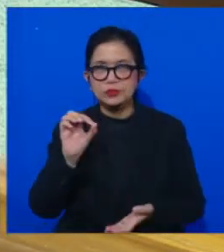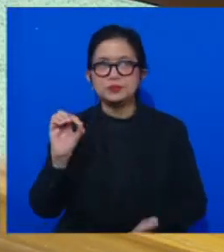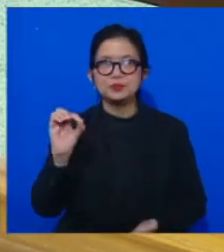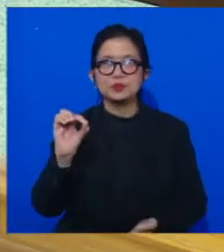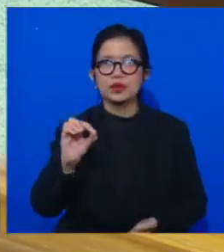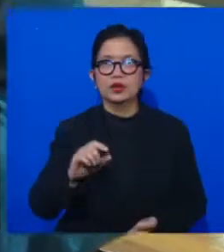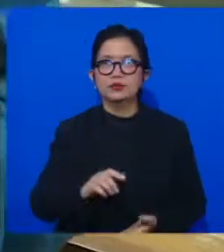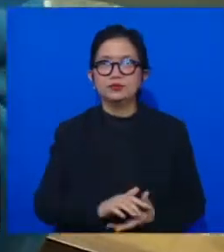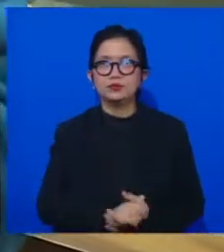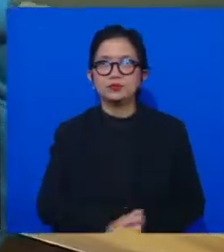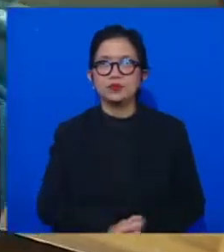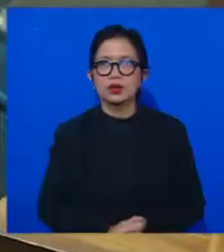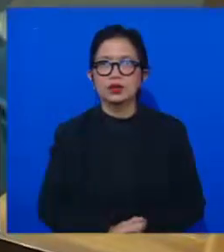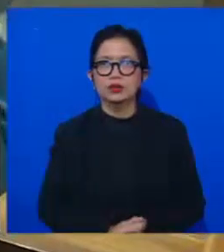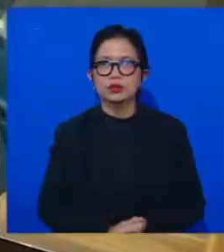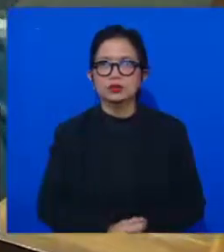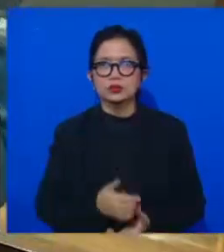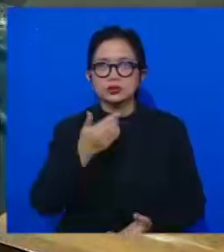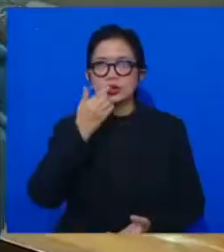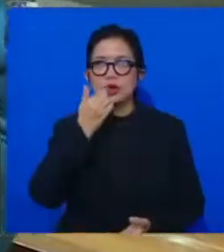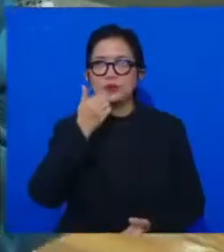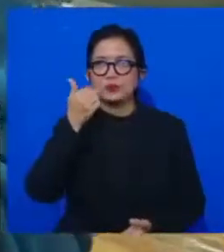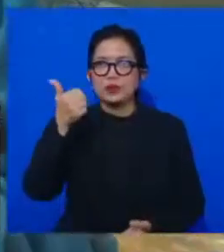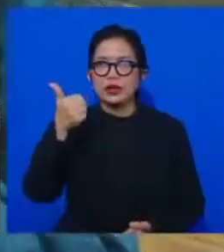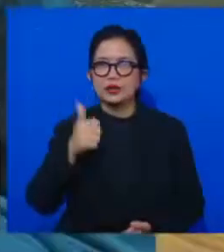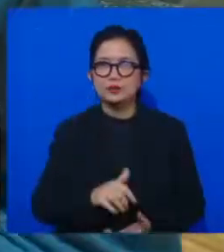Ini juga smelling good. Bismillahirrahmanirrahim, kita coba ya.